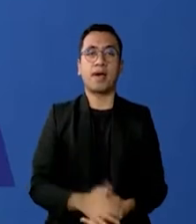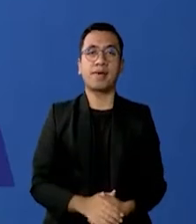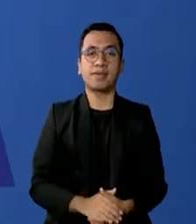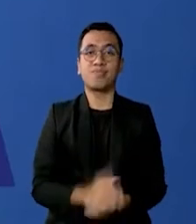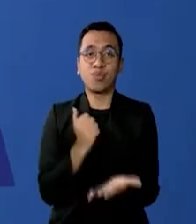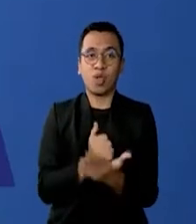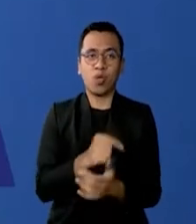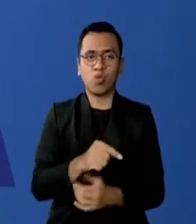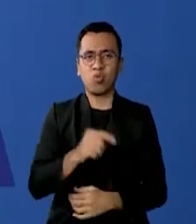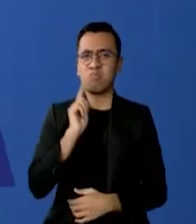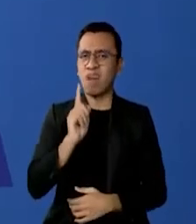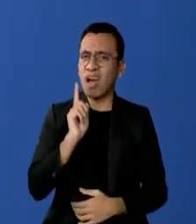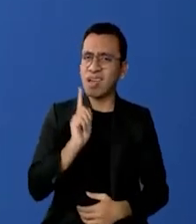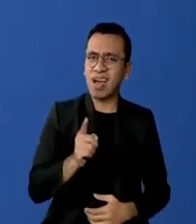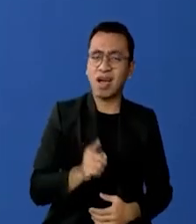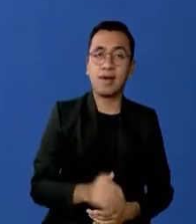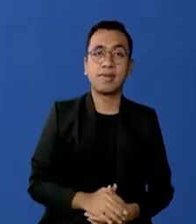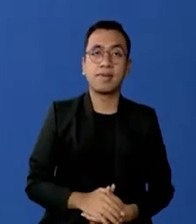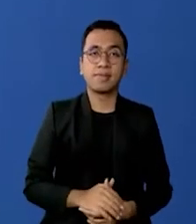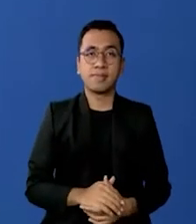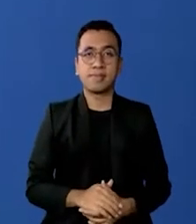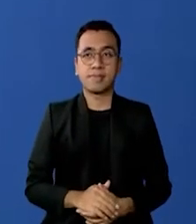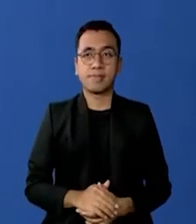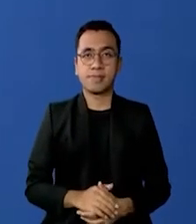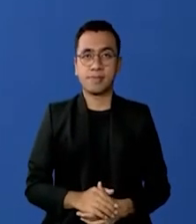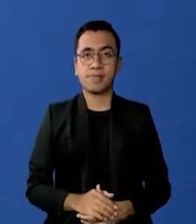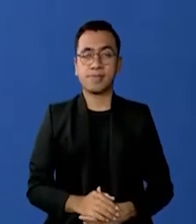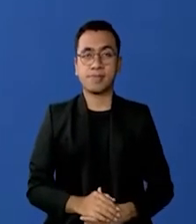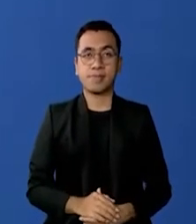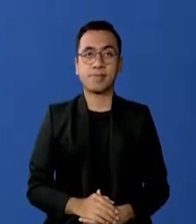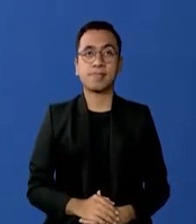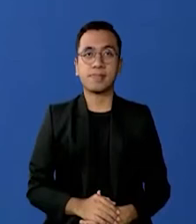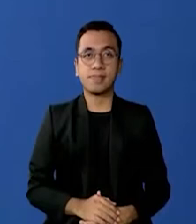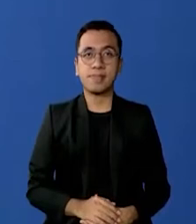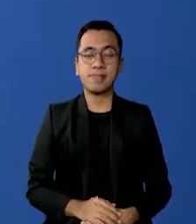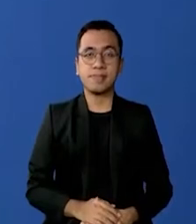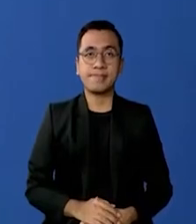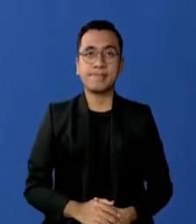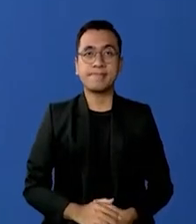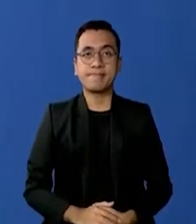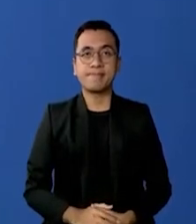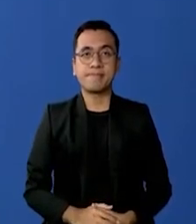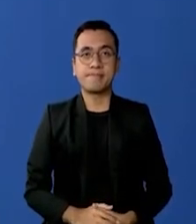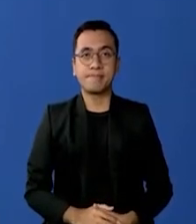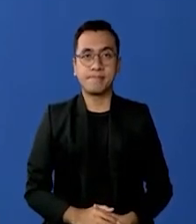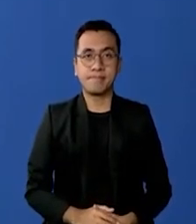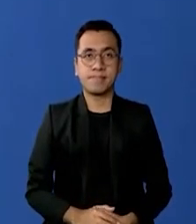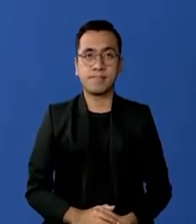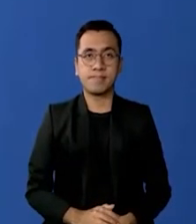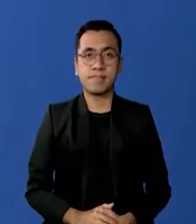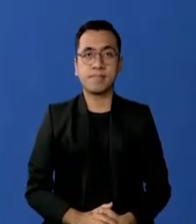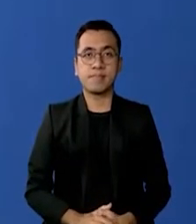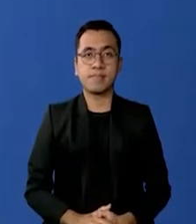berbahaya itu karena kau salah satunya memang kita ini